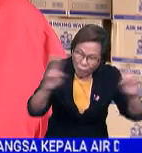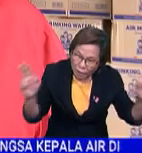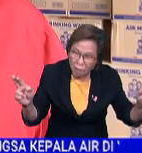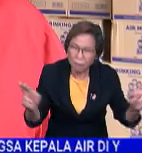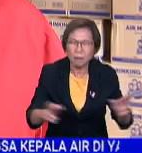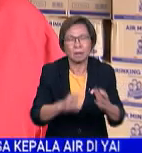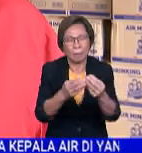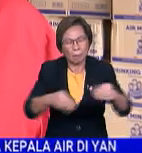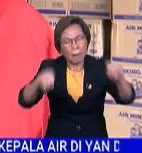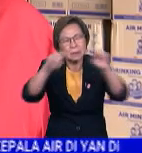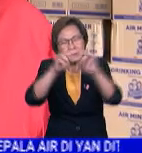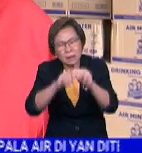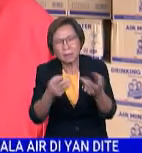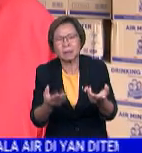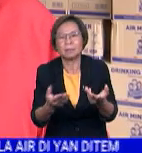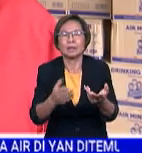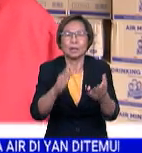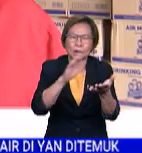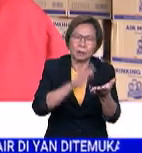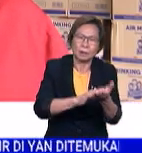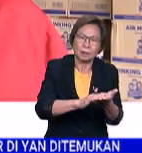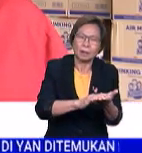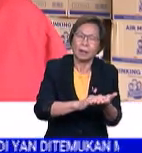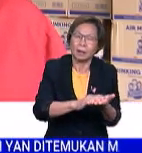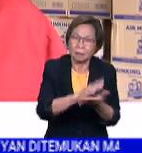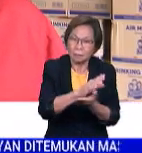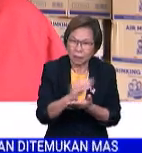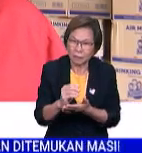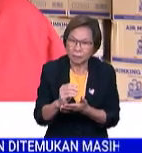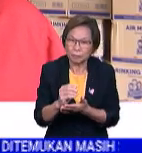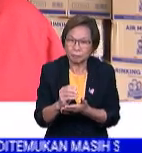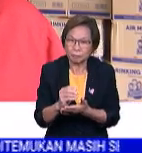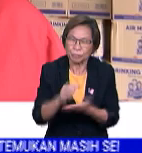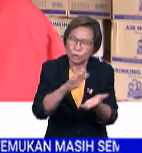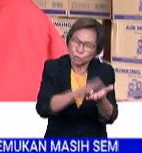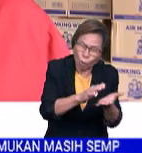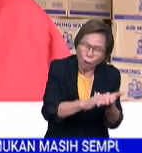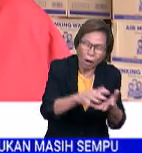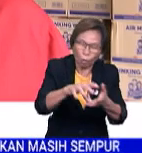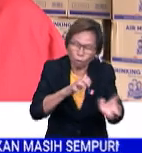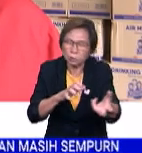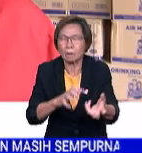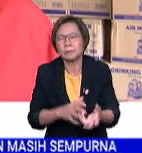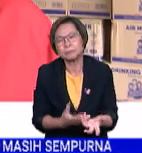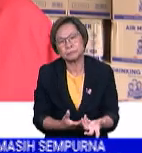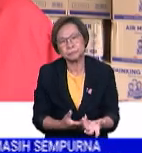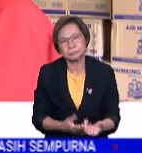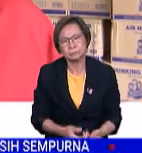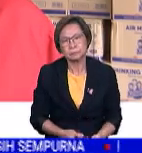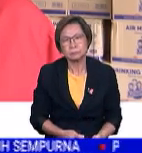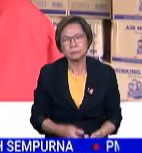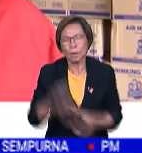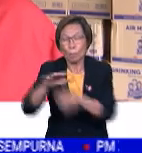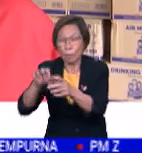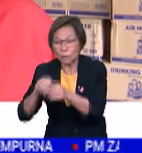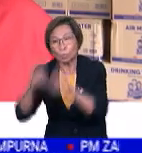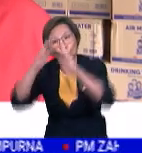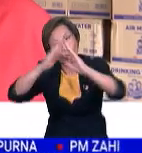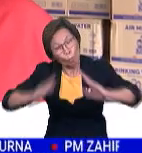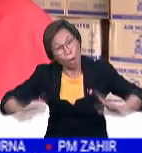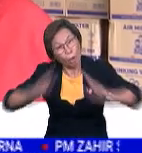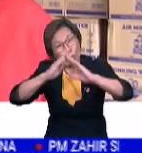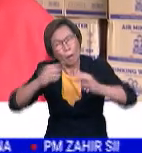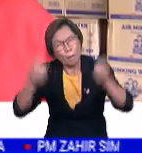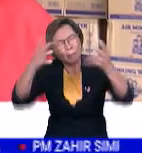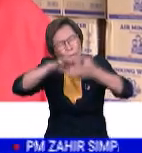kemudahan infrastruktur, dan termasuk juga apa nama ni, melibatkan rumah-rumah yang